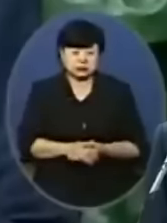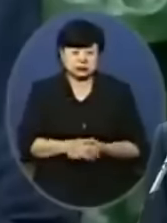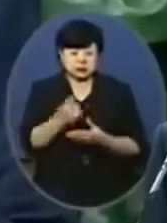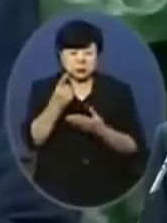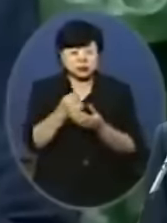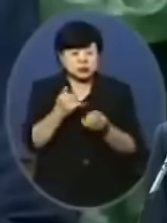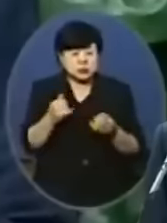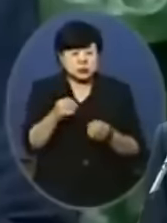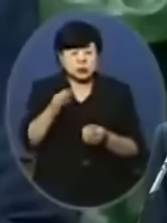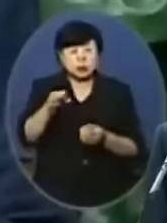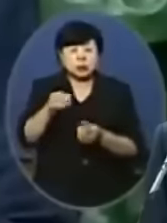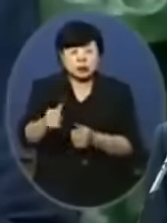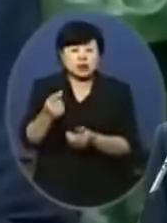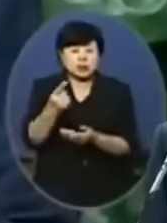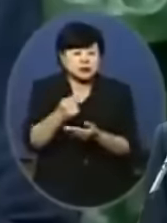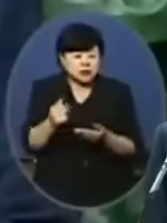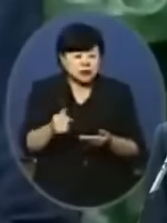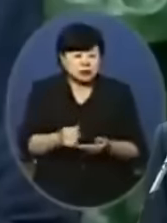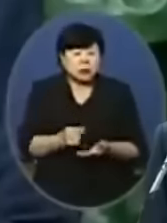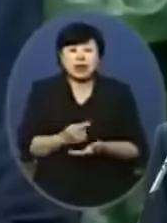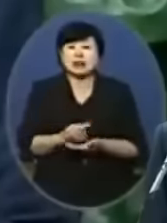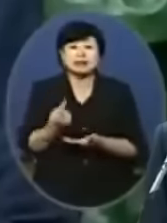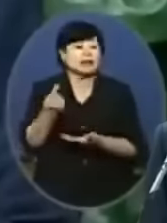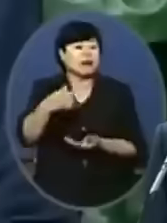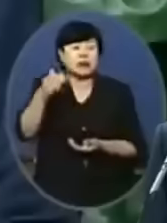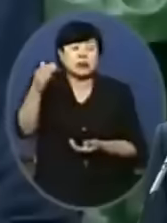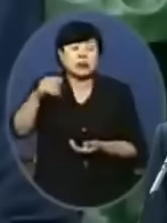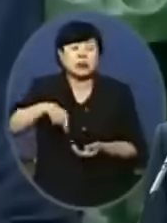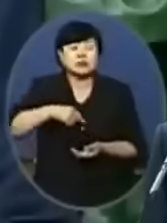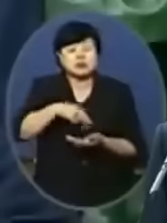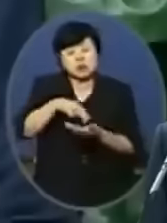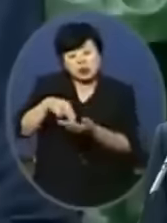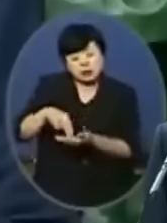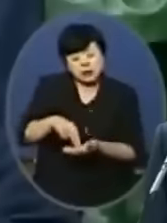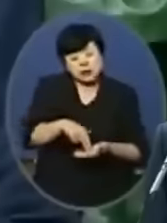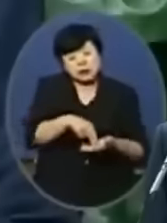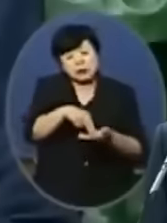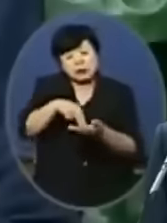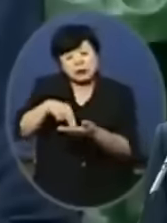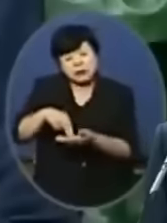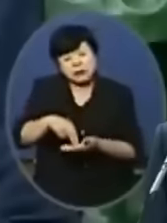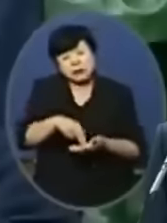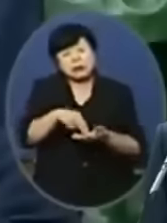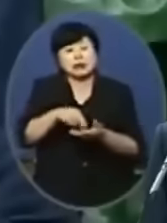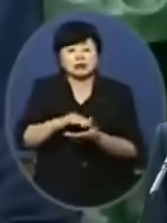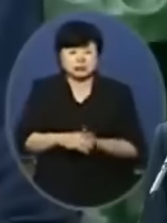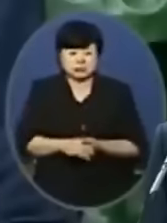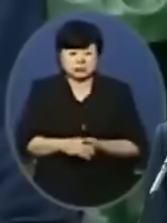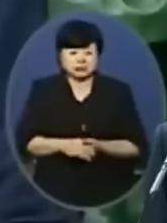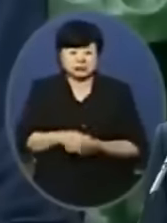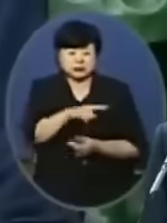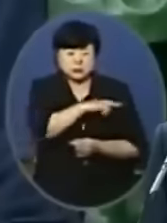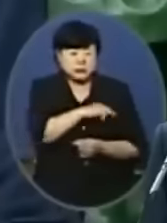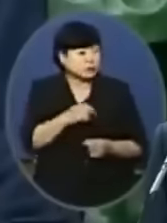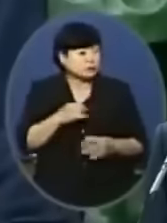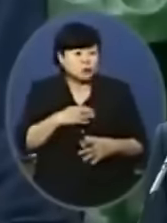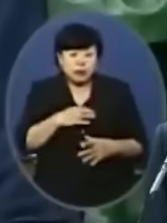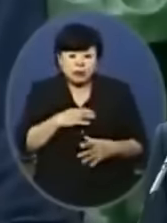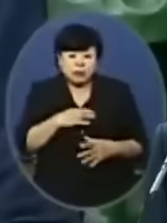찾아오던 사람들, 돈 보고 따라오던 사람들 다 떠나갑니다. 외로워지는 것입니다. 외로워짐이 제일